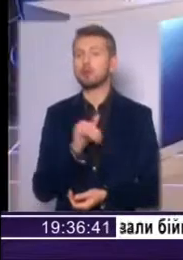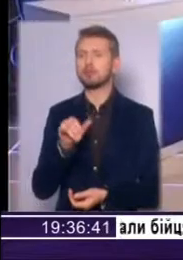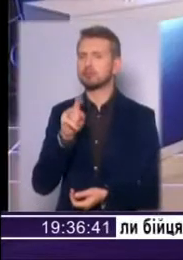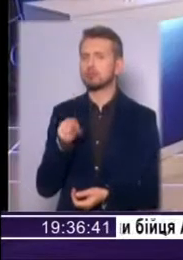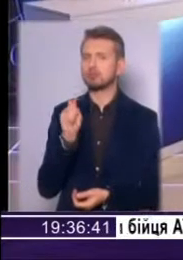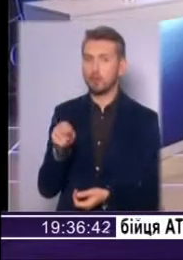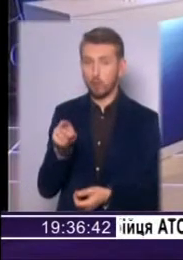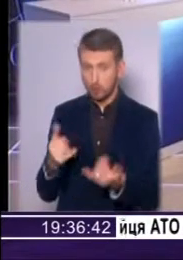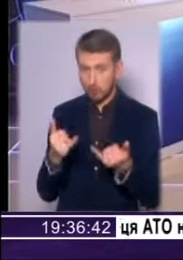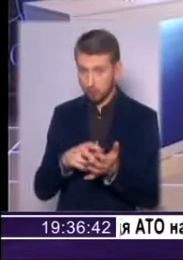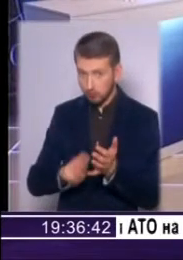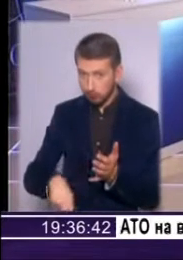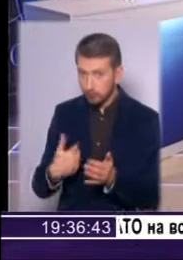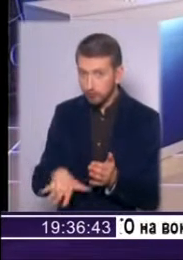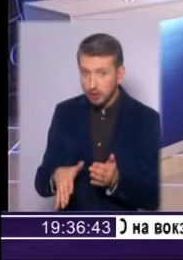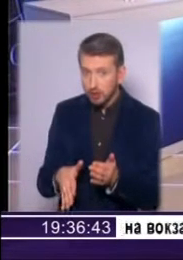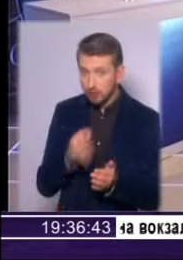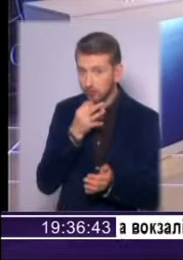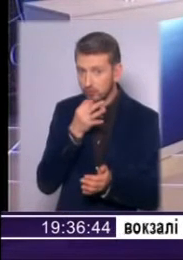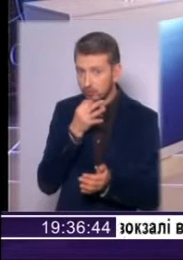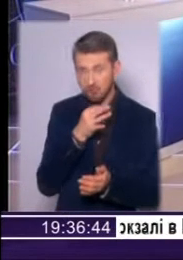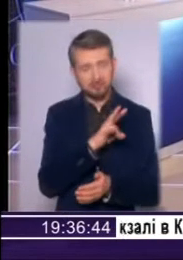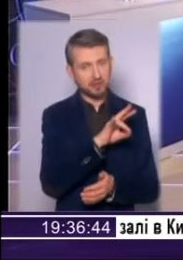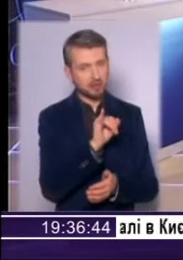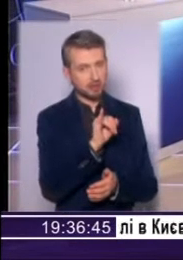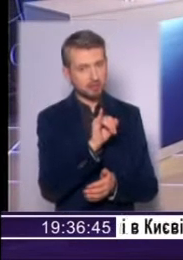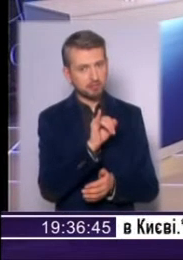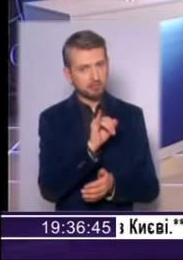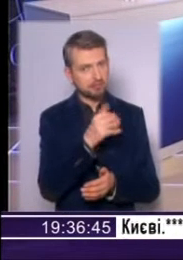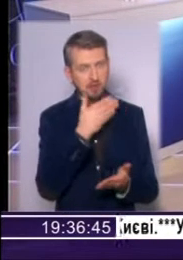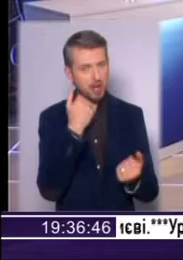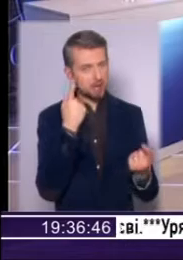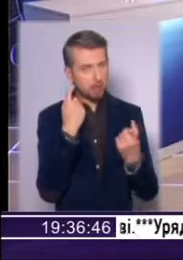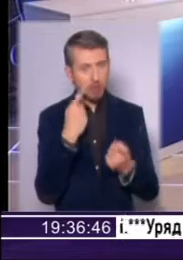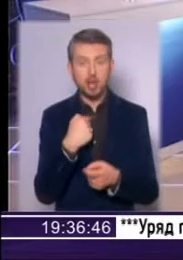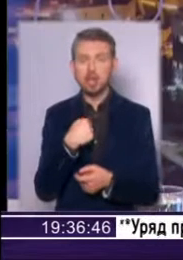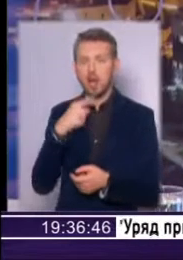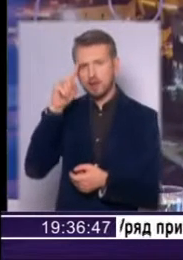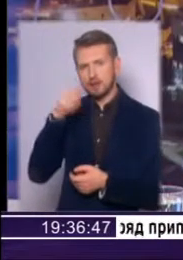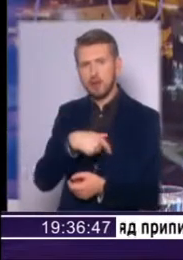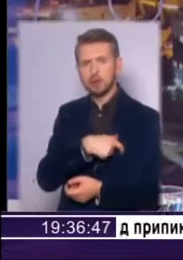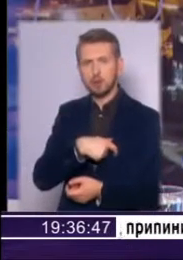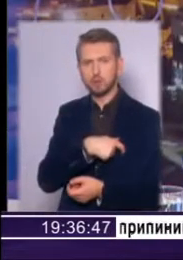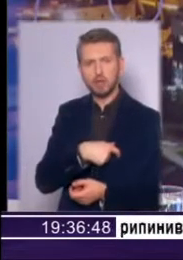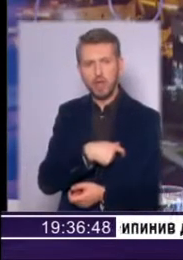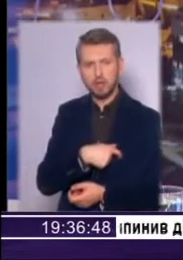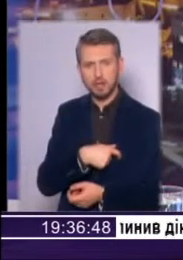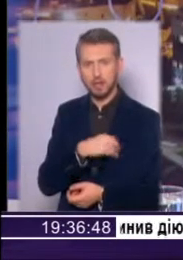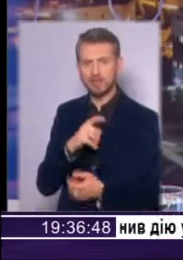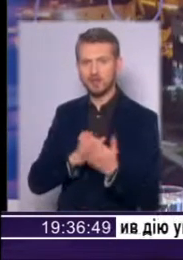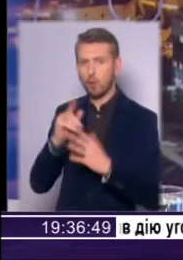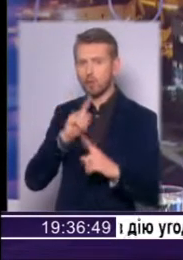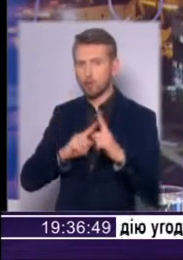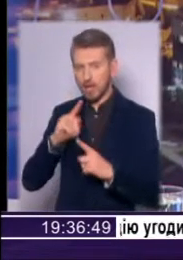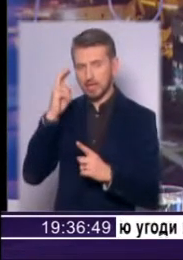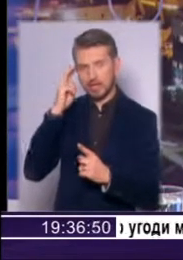вони вже на сьогодні склали мандати чи ні? Бо я поки що, чесно кажу, що інформацію не чула, але я знаю, що депутати із Верховної ради і